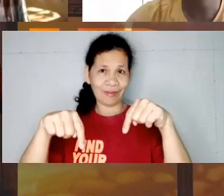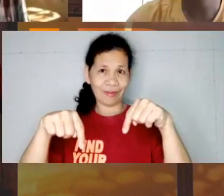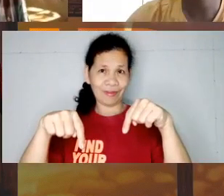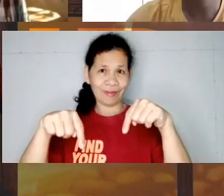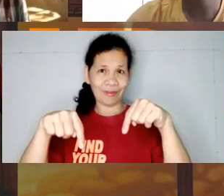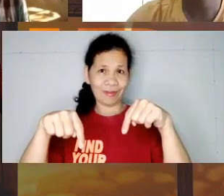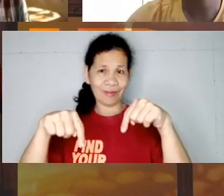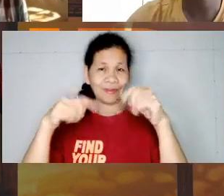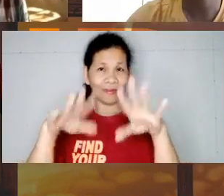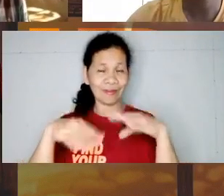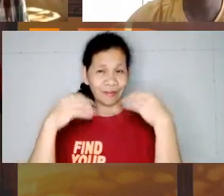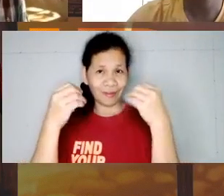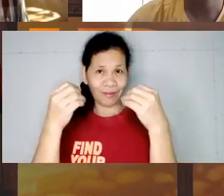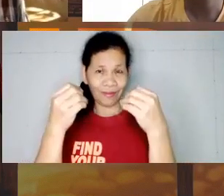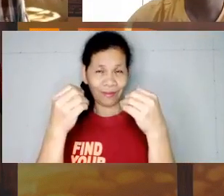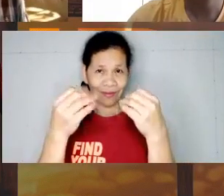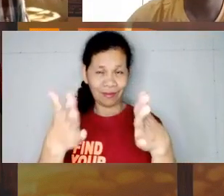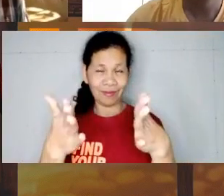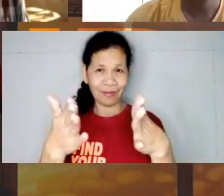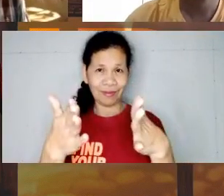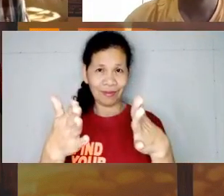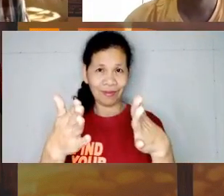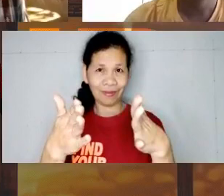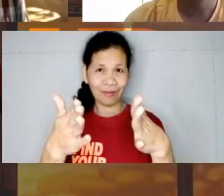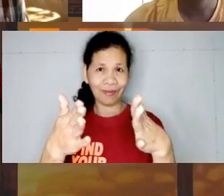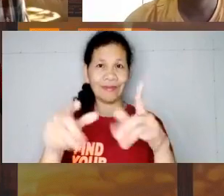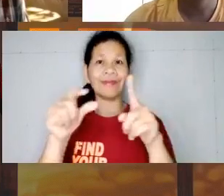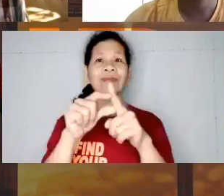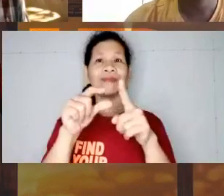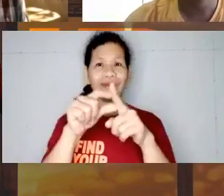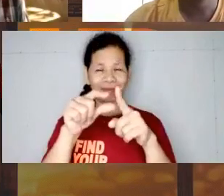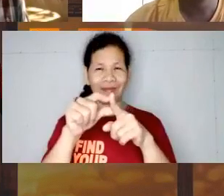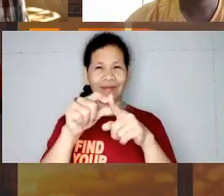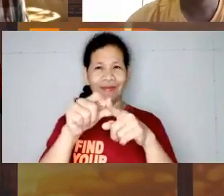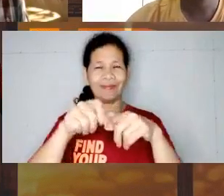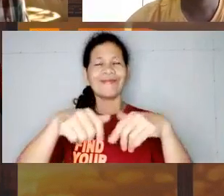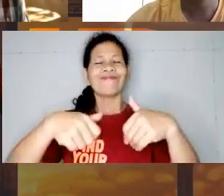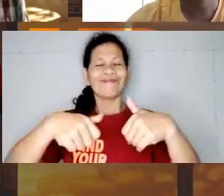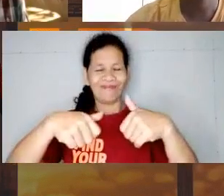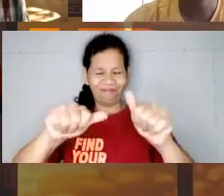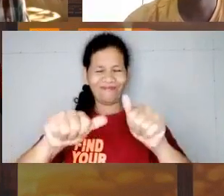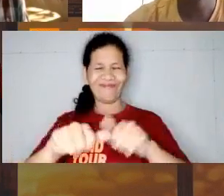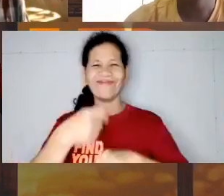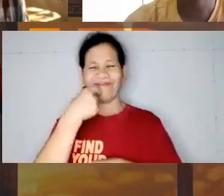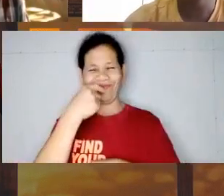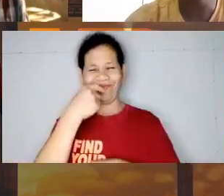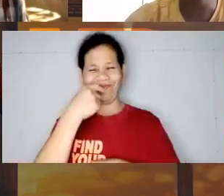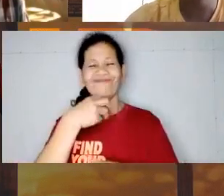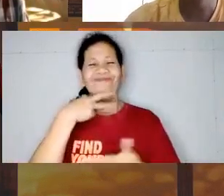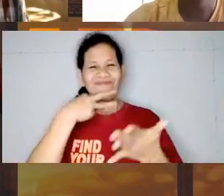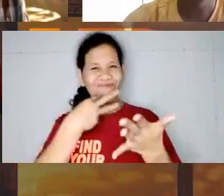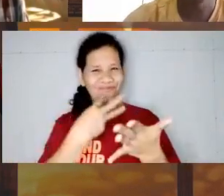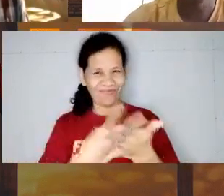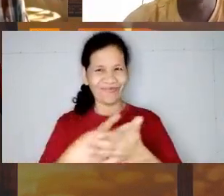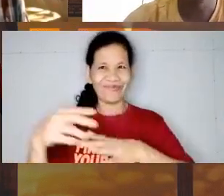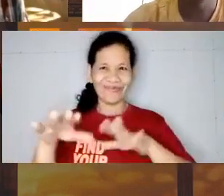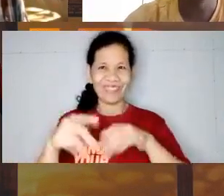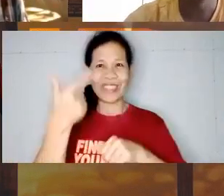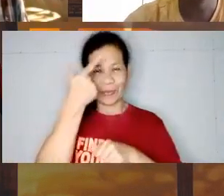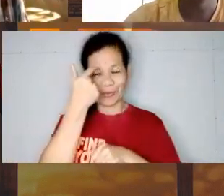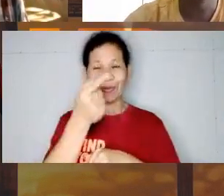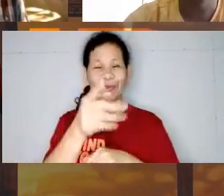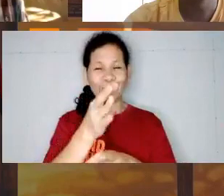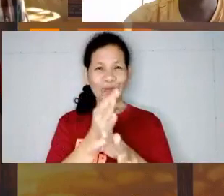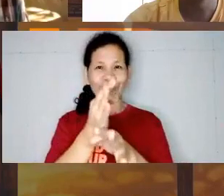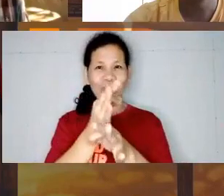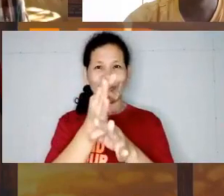commendation or words of approval ay sasabihin niya, well done. Ikay mabuting katiwala, ikay